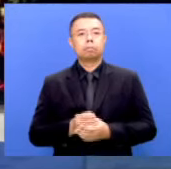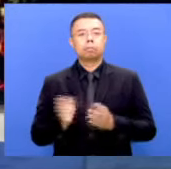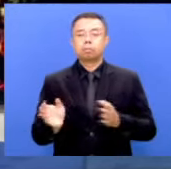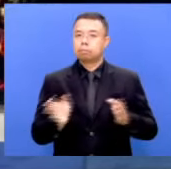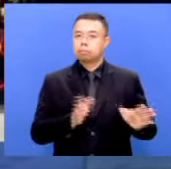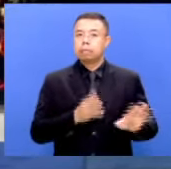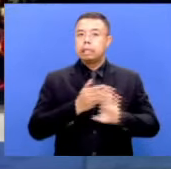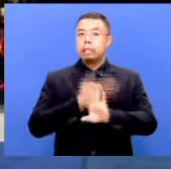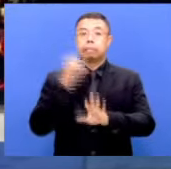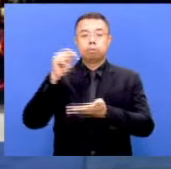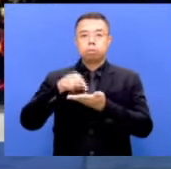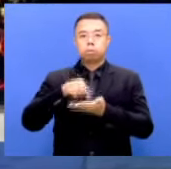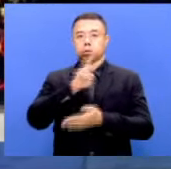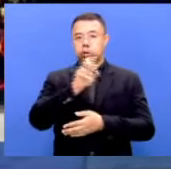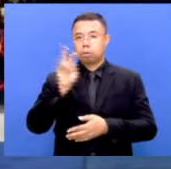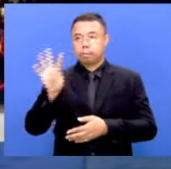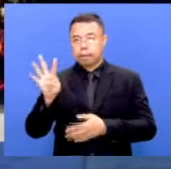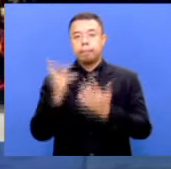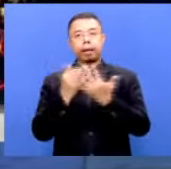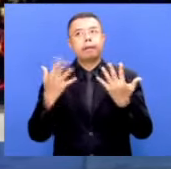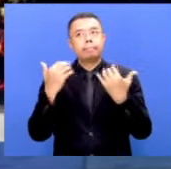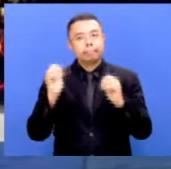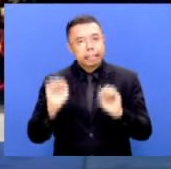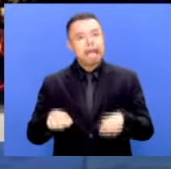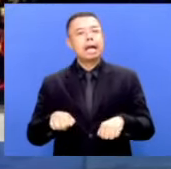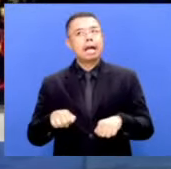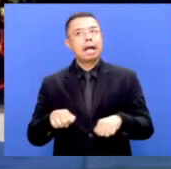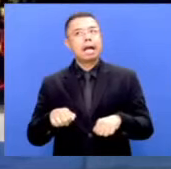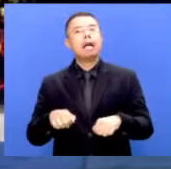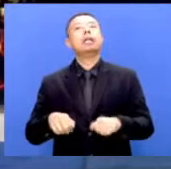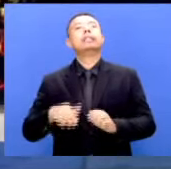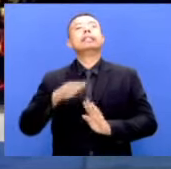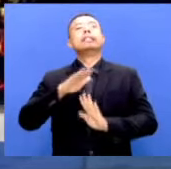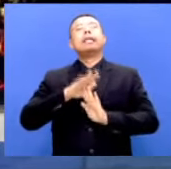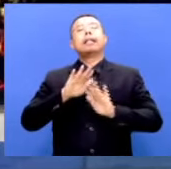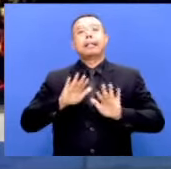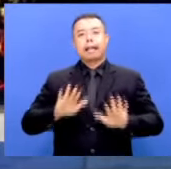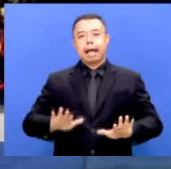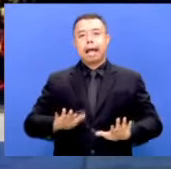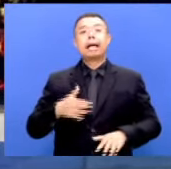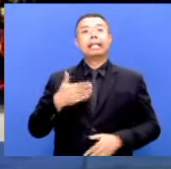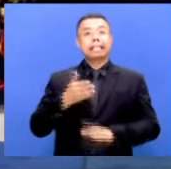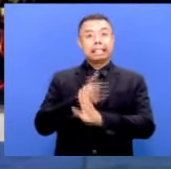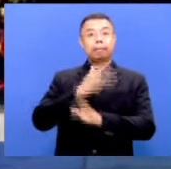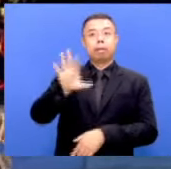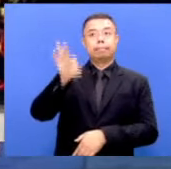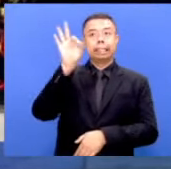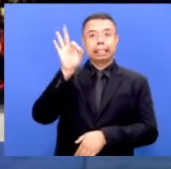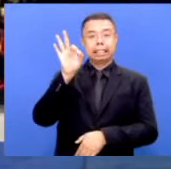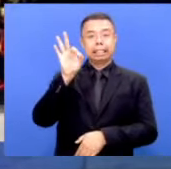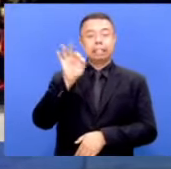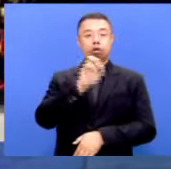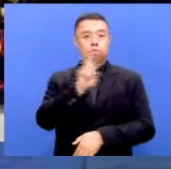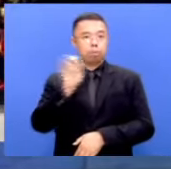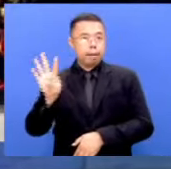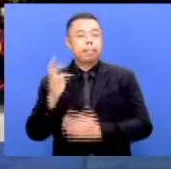pemirsa jelang Pemilu 2024 masyarakat dapat menggunakannya sebagai minggu tenang sebelum menentukan pilihannya dalam Pemilu 2024